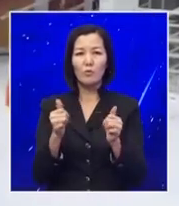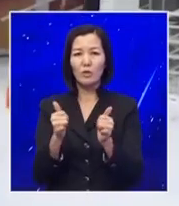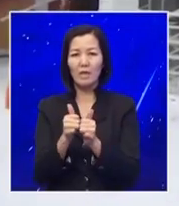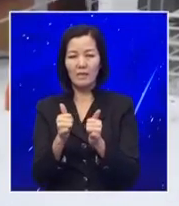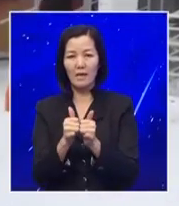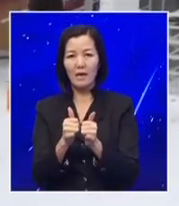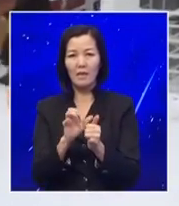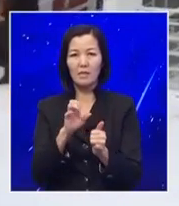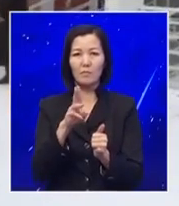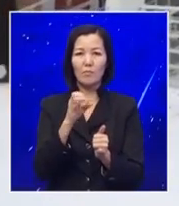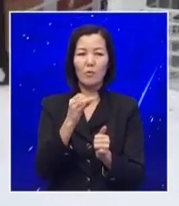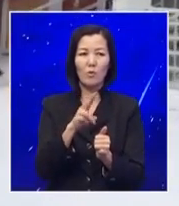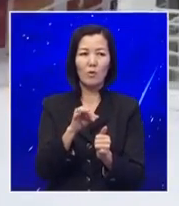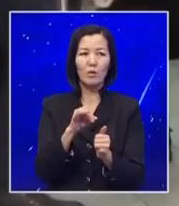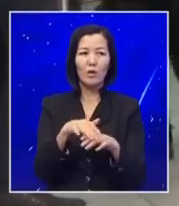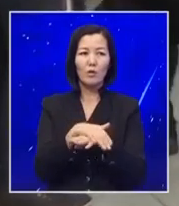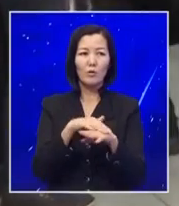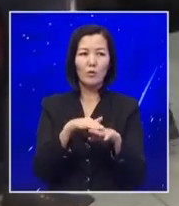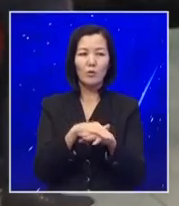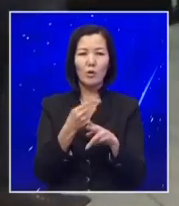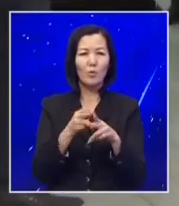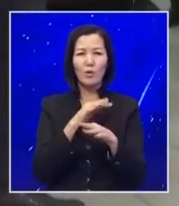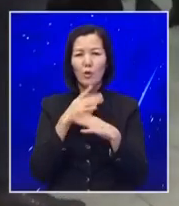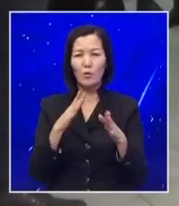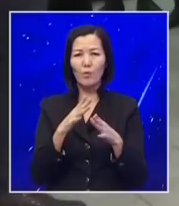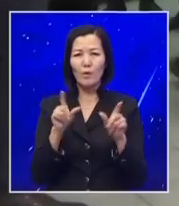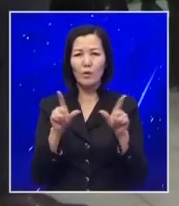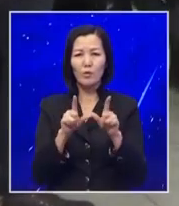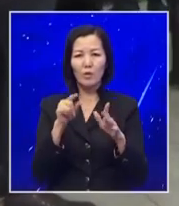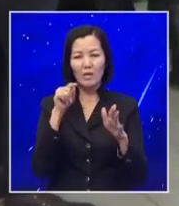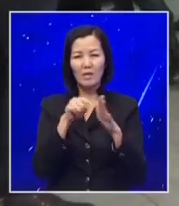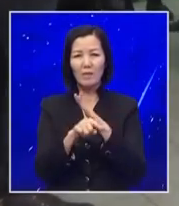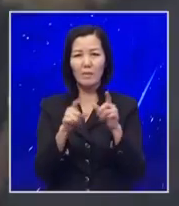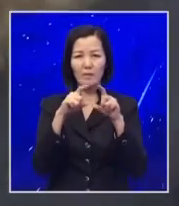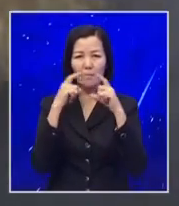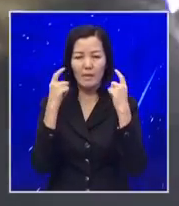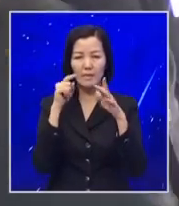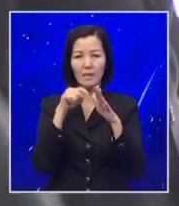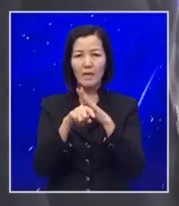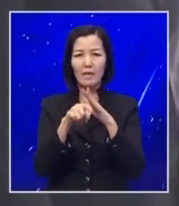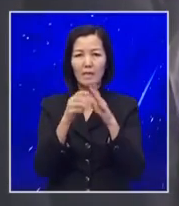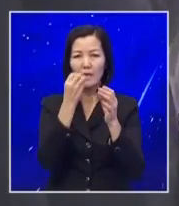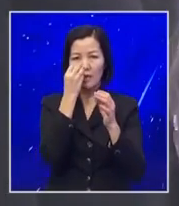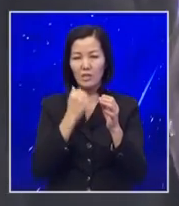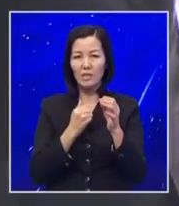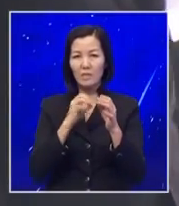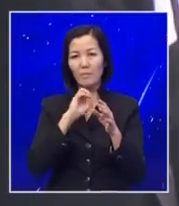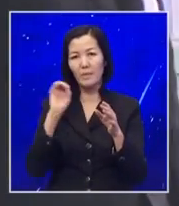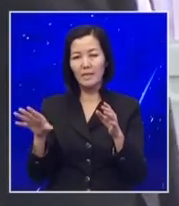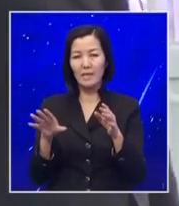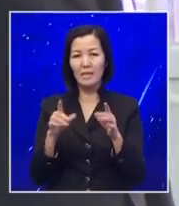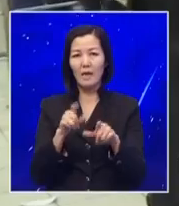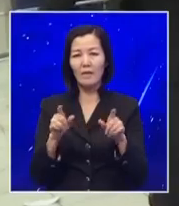жанындағы смол супермаркетінде тұрғындардың қарасы қалын. Дүкен кіреберісінде маскаларын киіп, ішіне кіргенде шешіп тастайтындар жетерлік. Ұзын